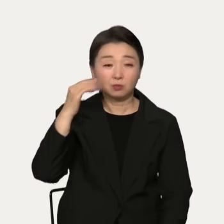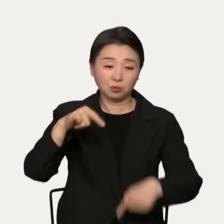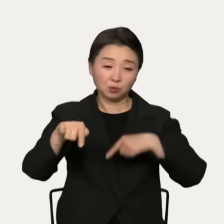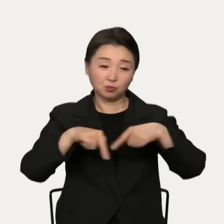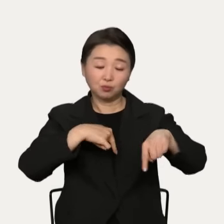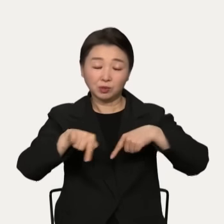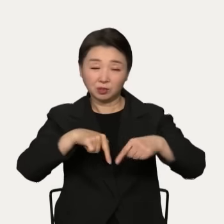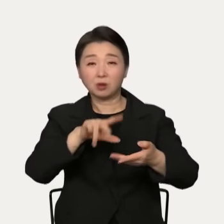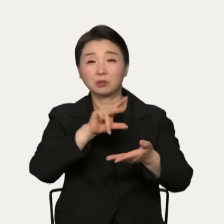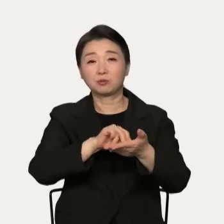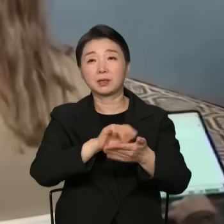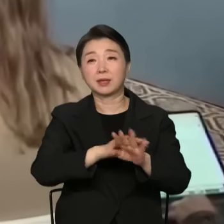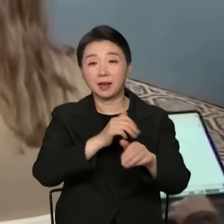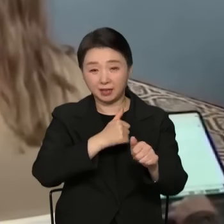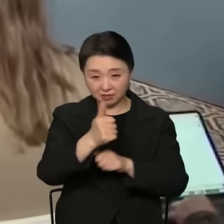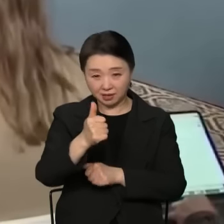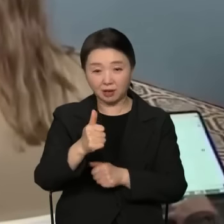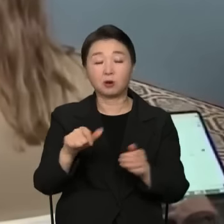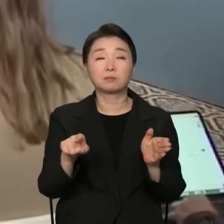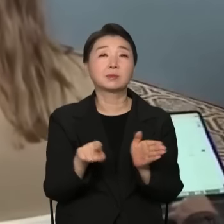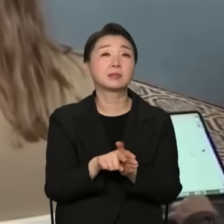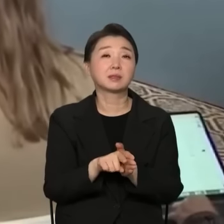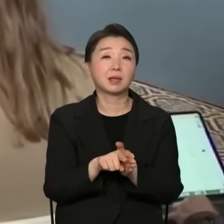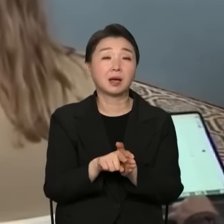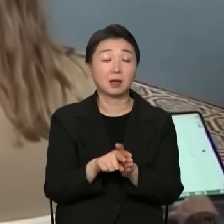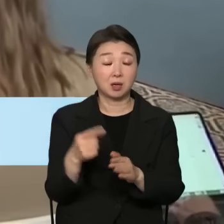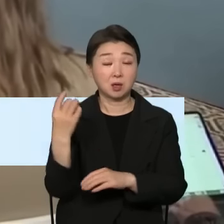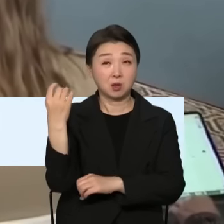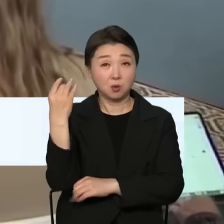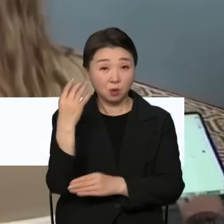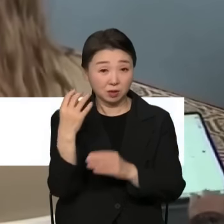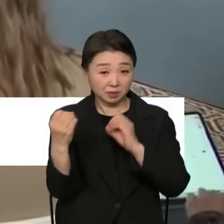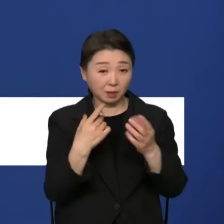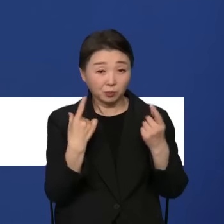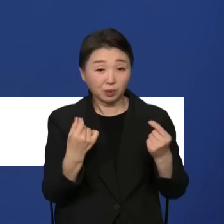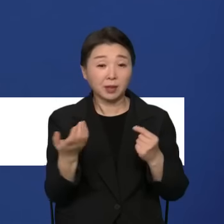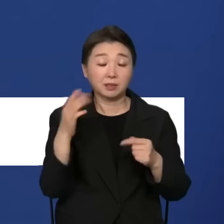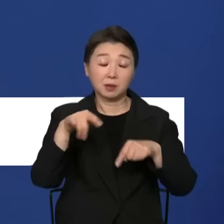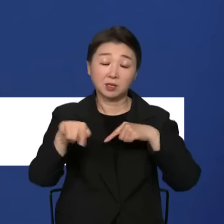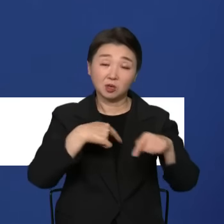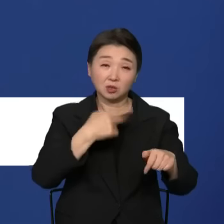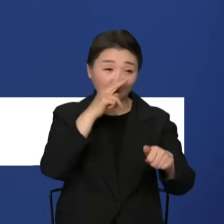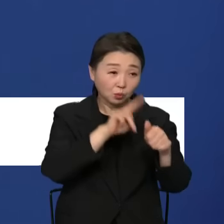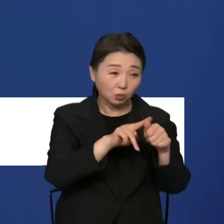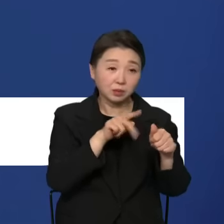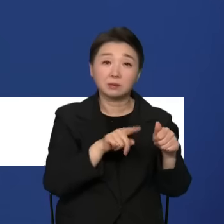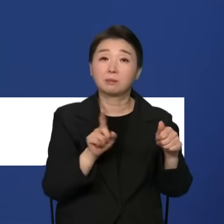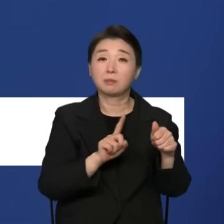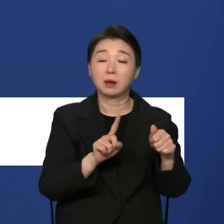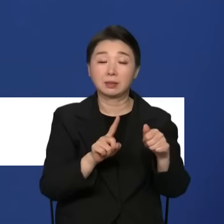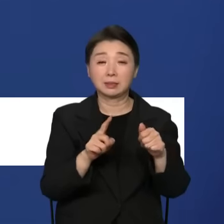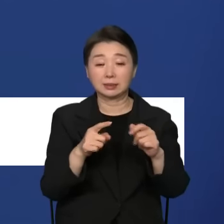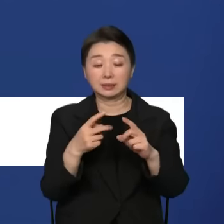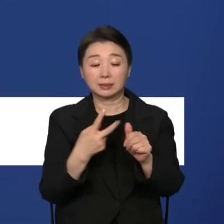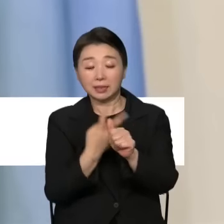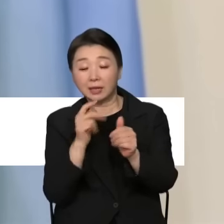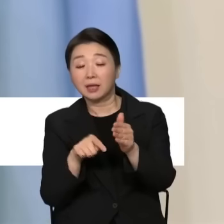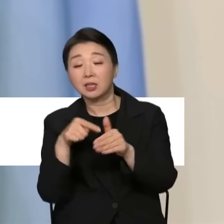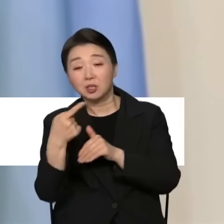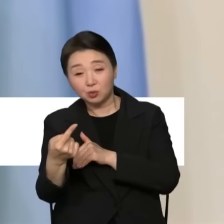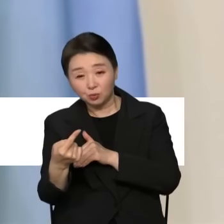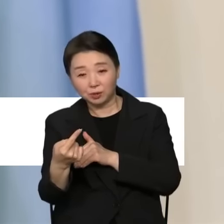것이라 확신한다고 말했습니다 원론적인 답변이지만 정치적 도전이란 말 자체가 탄핵 너머를 상정한 것